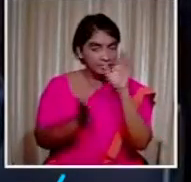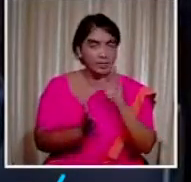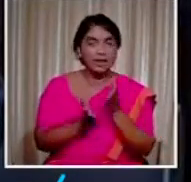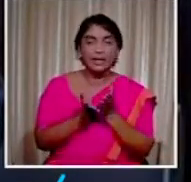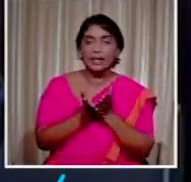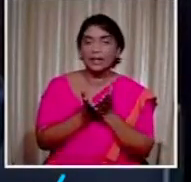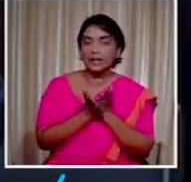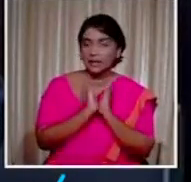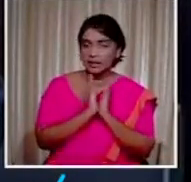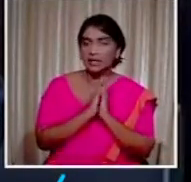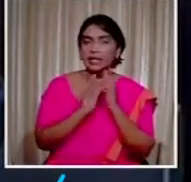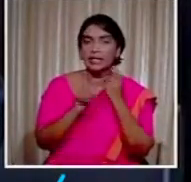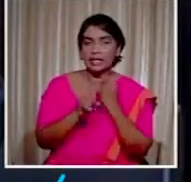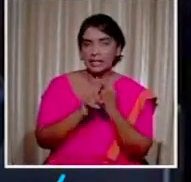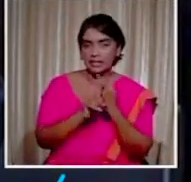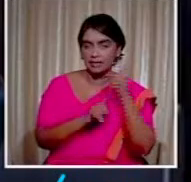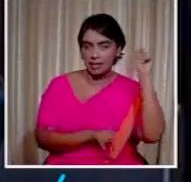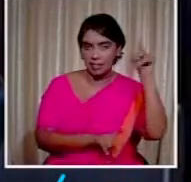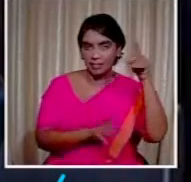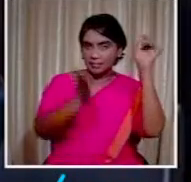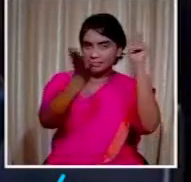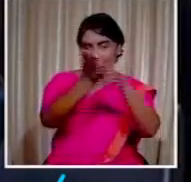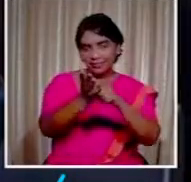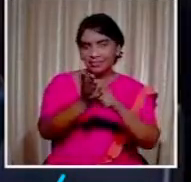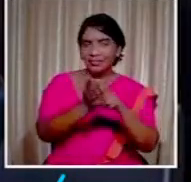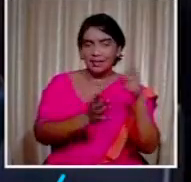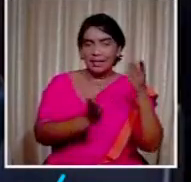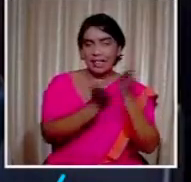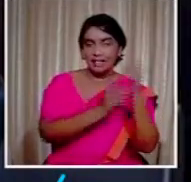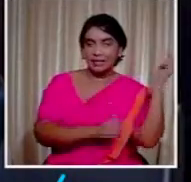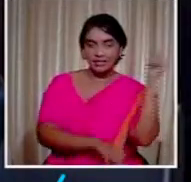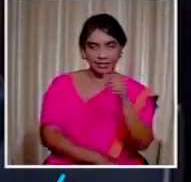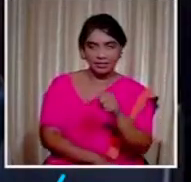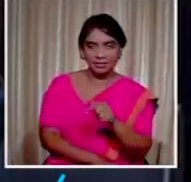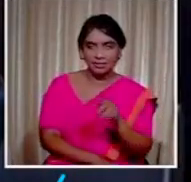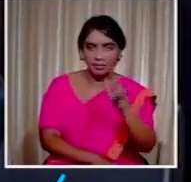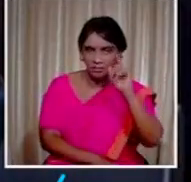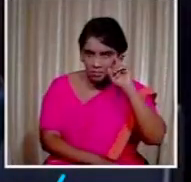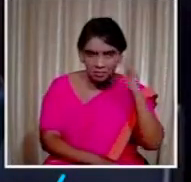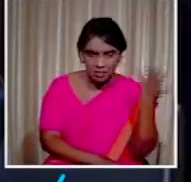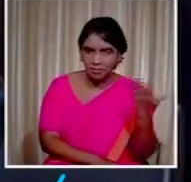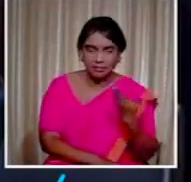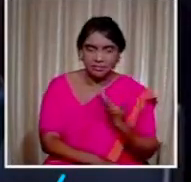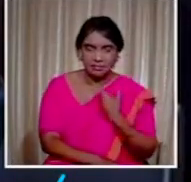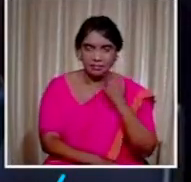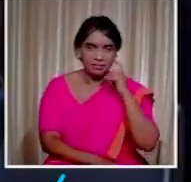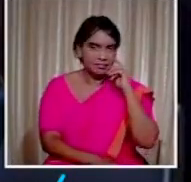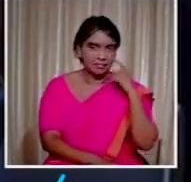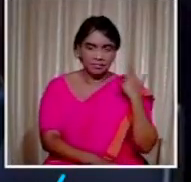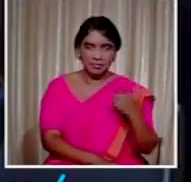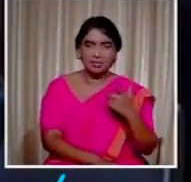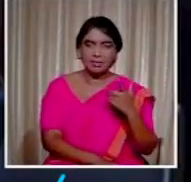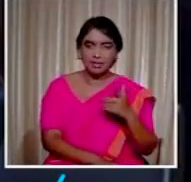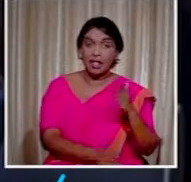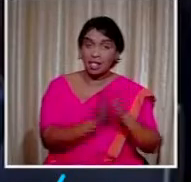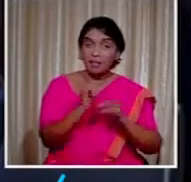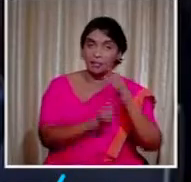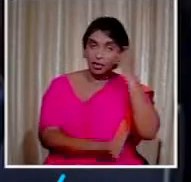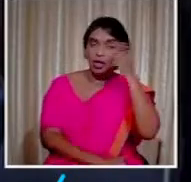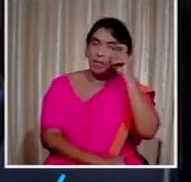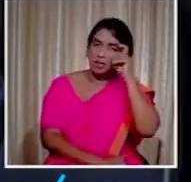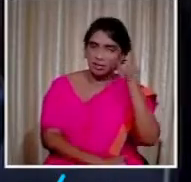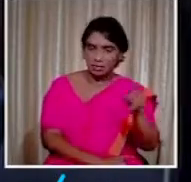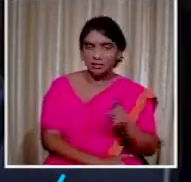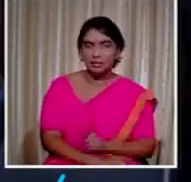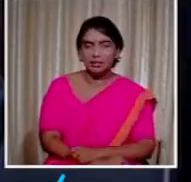ඉන්දියාවේ ක්‍රිෂ්ණපට්නම් වලට ඒක නොදැන හිටියද කියන එක මම දන්නේ නැහැ ඒක තුමන් තමයි හොයලා බලන්න ඕනි